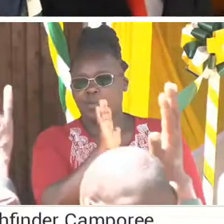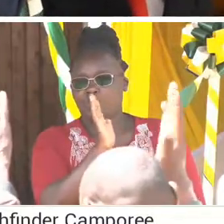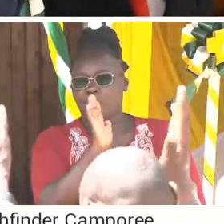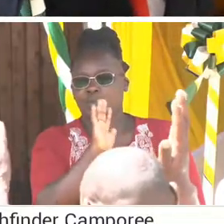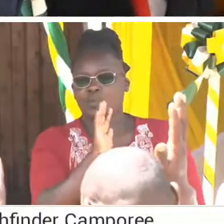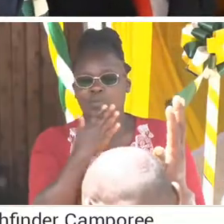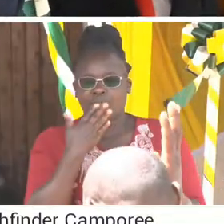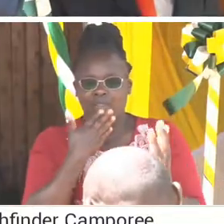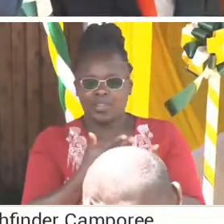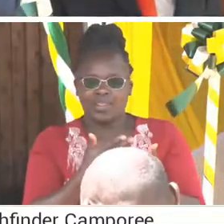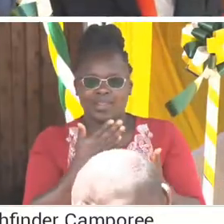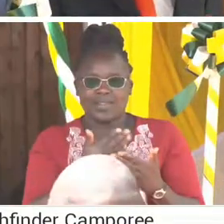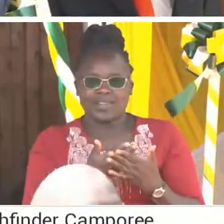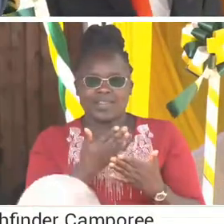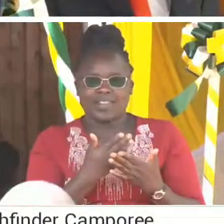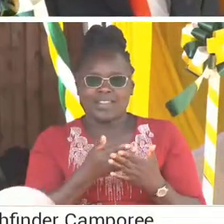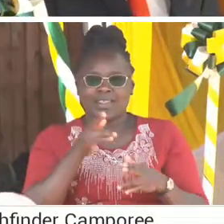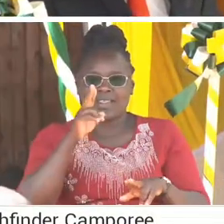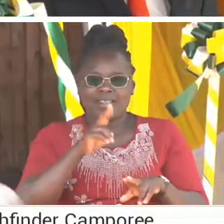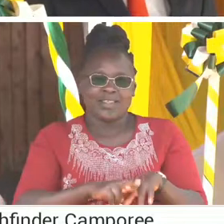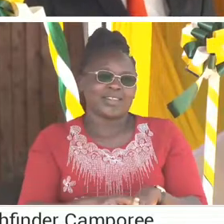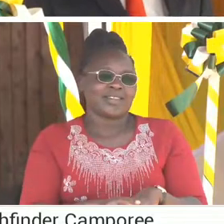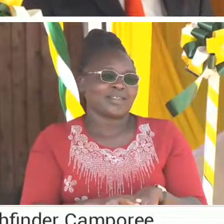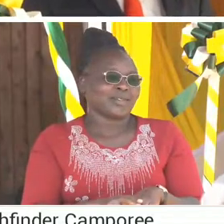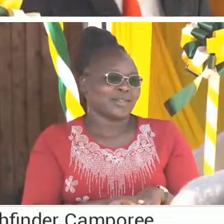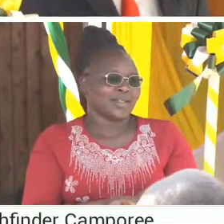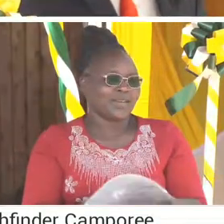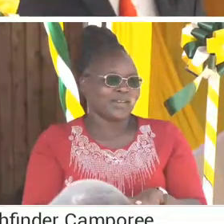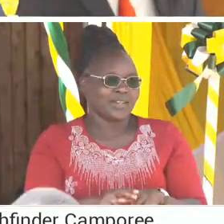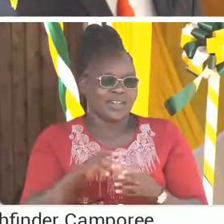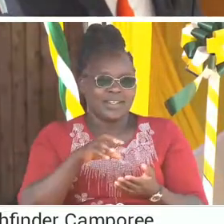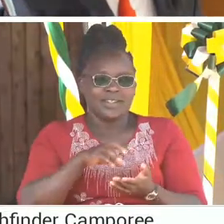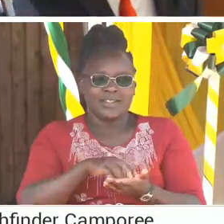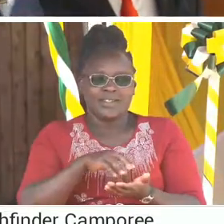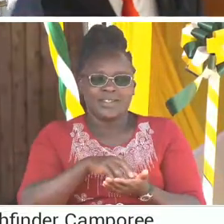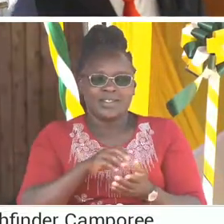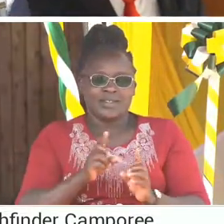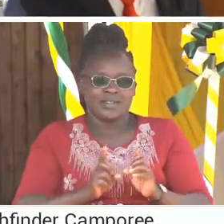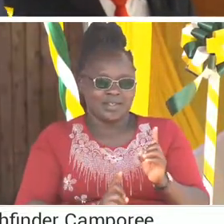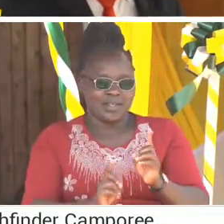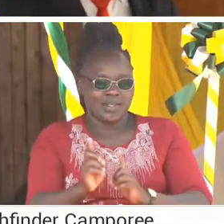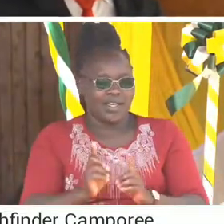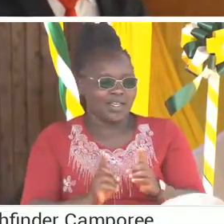Bas, asante muketi chini. Station directors, songeni hapo.